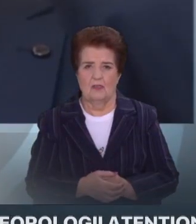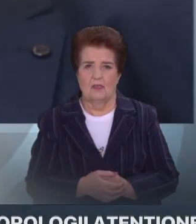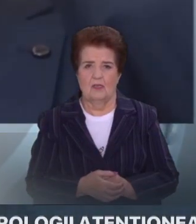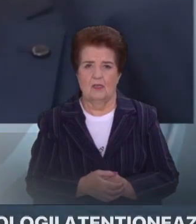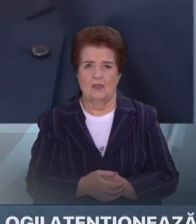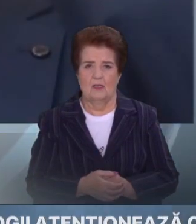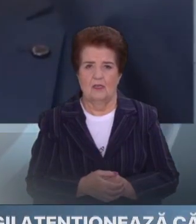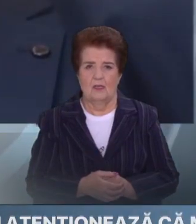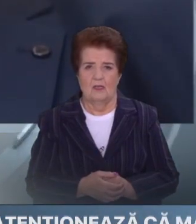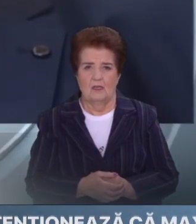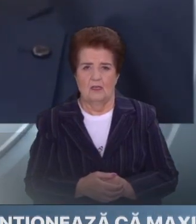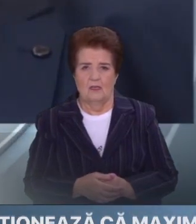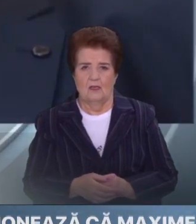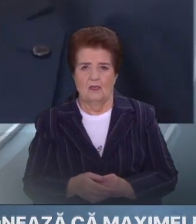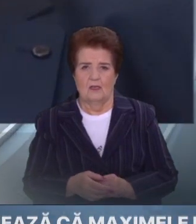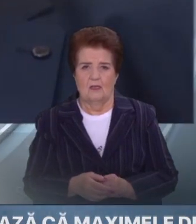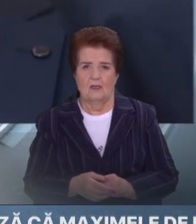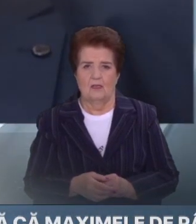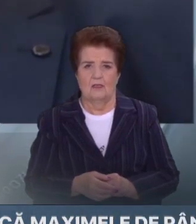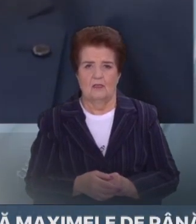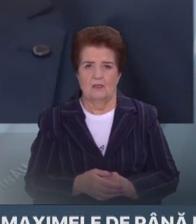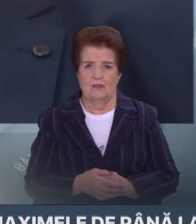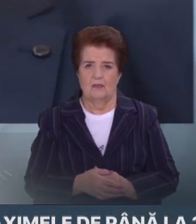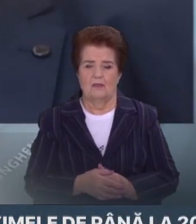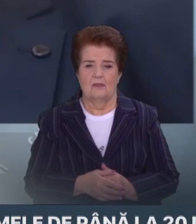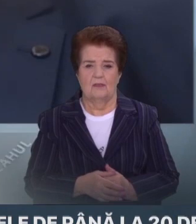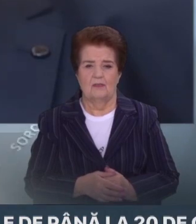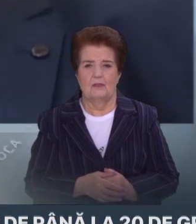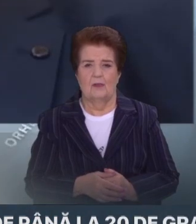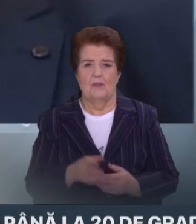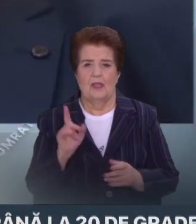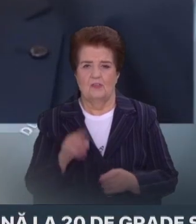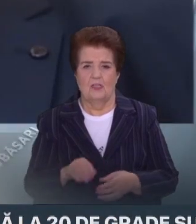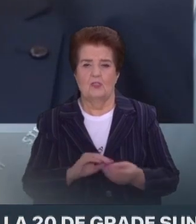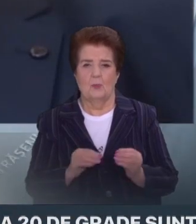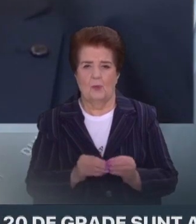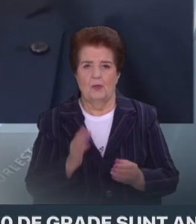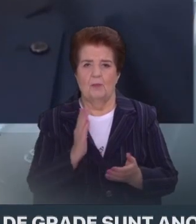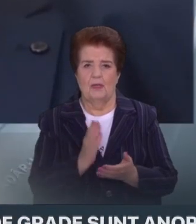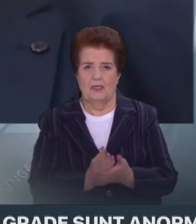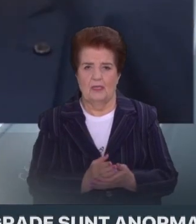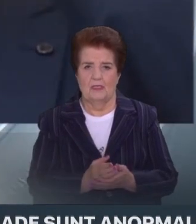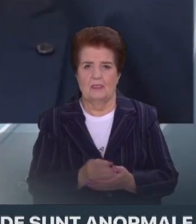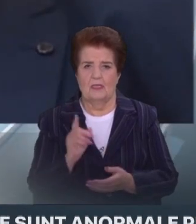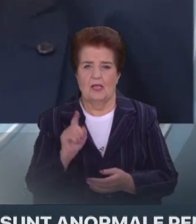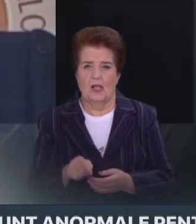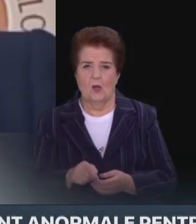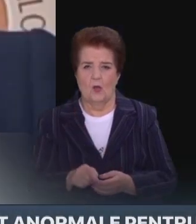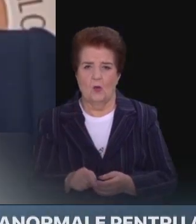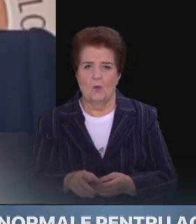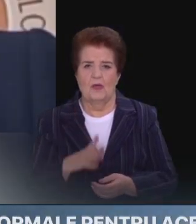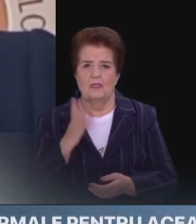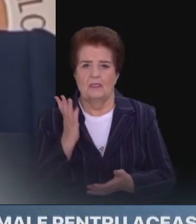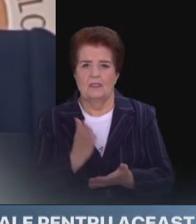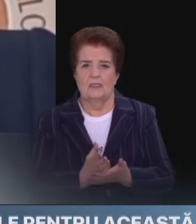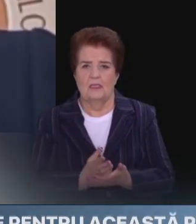Luptă lumea fermierii cu ei sau nu? Este și această problemă, dar aici de acum noi suntem